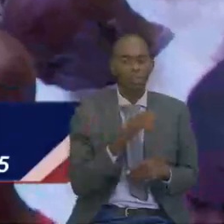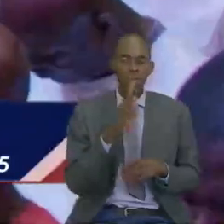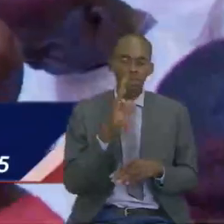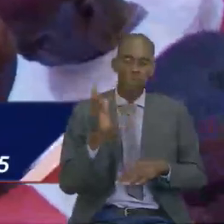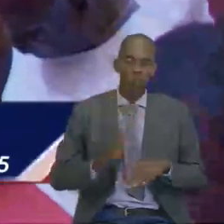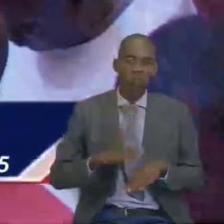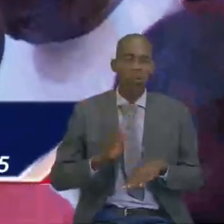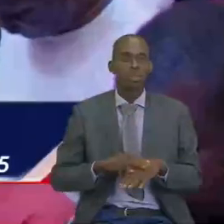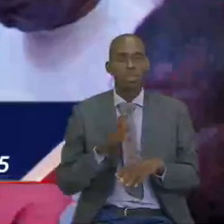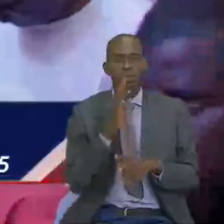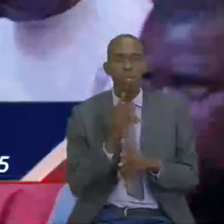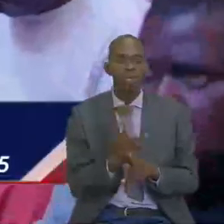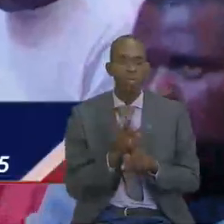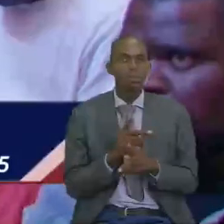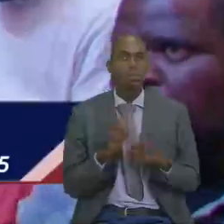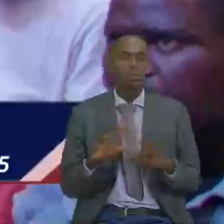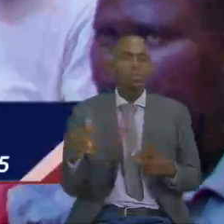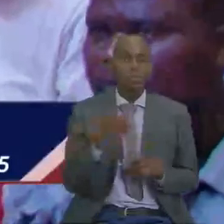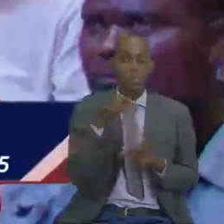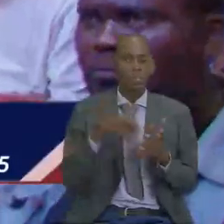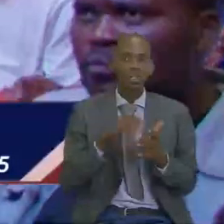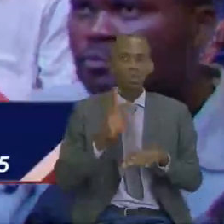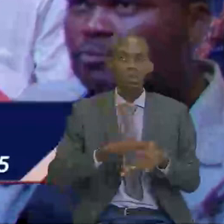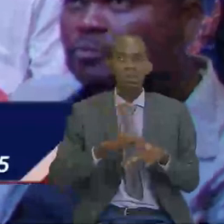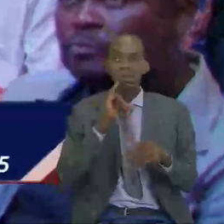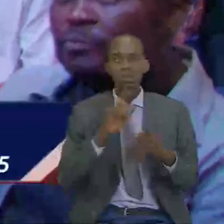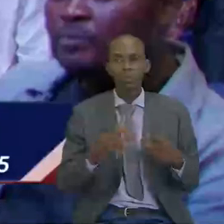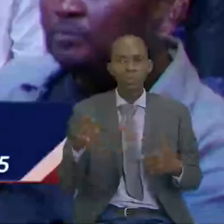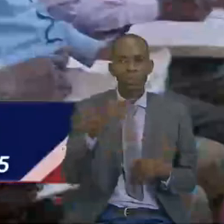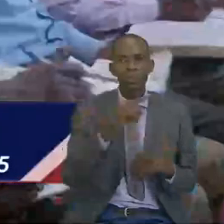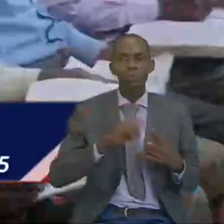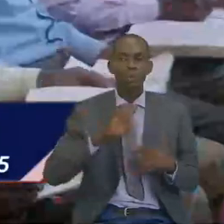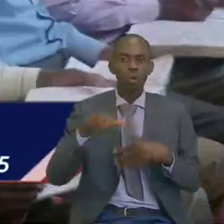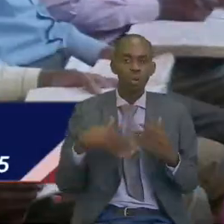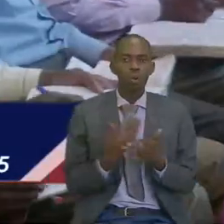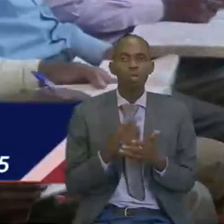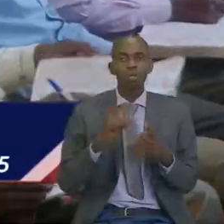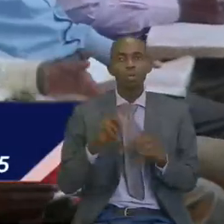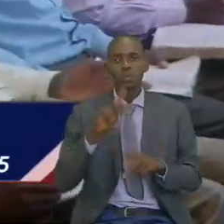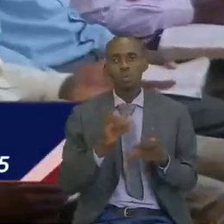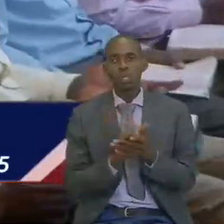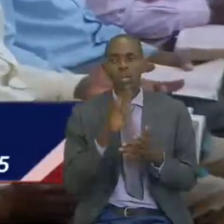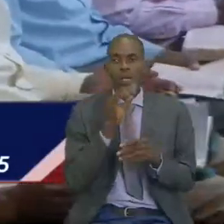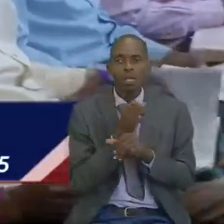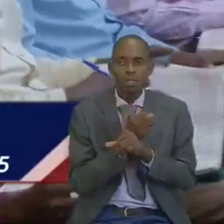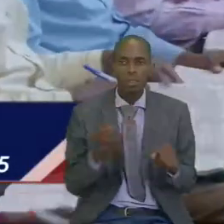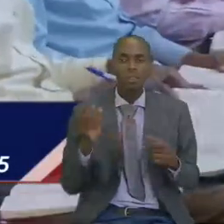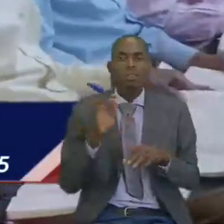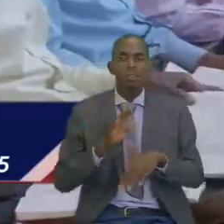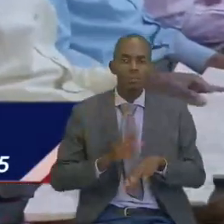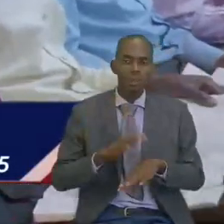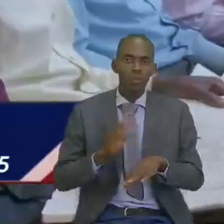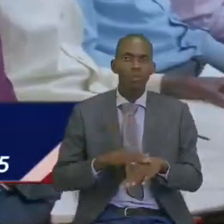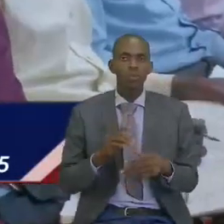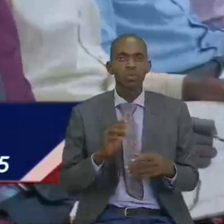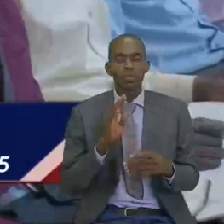Luc 21:34, voici les paroles de Jésus à ses disciples. Prenez garde à vous-même, ceux qui sont sauvés, ceux qui servent le Seigneur.